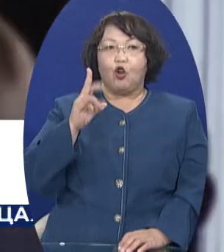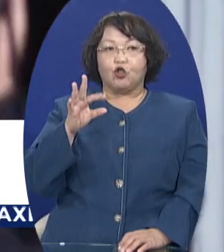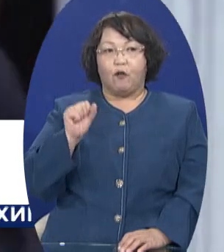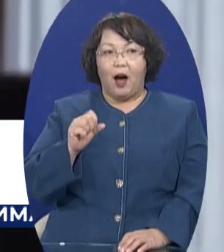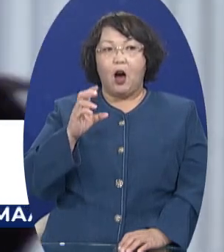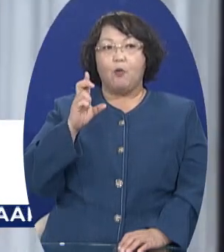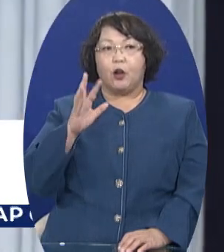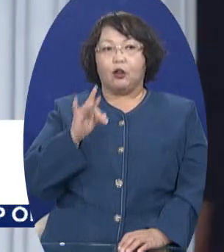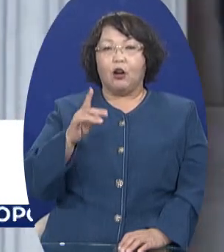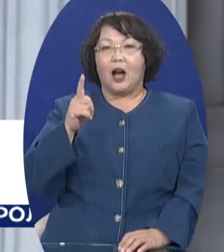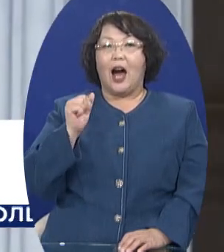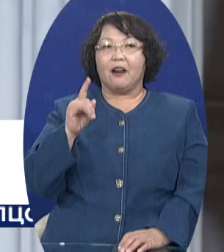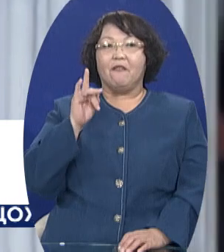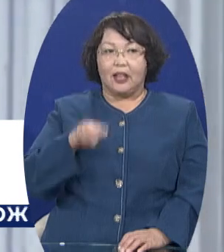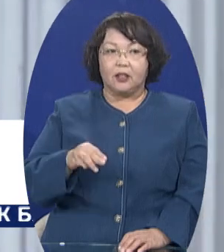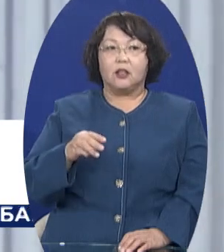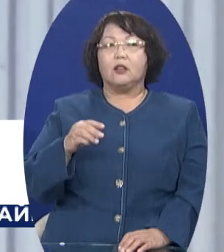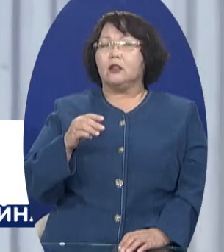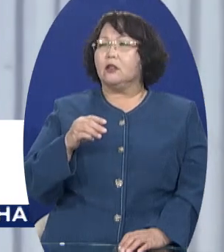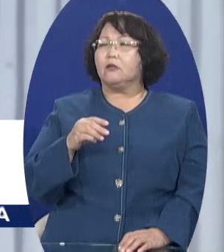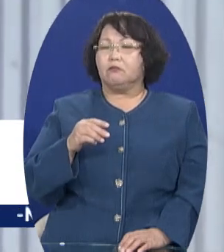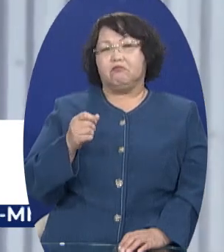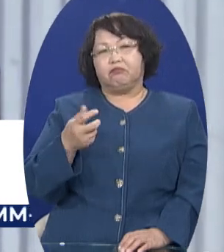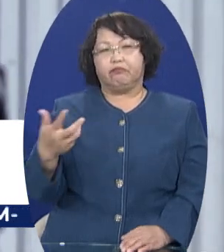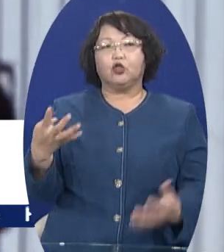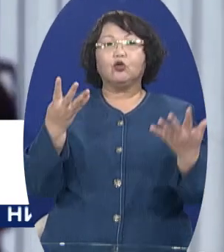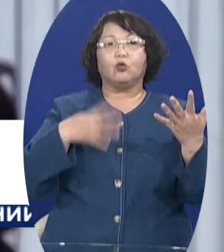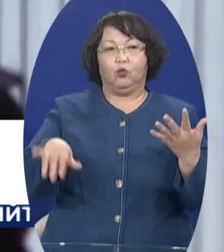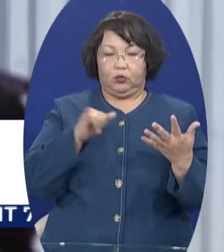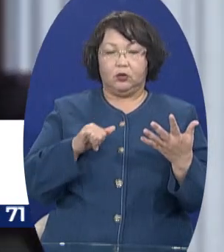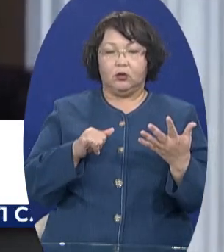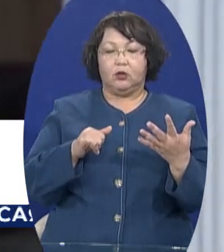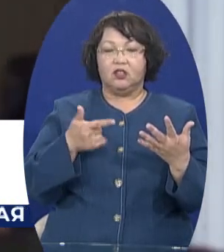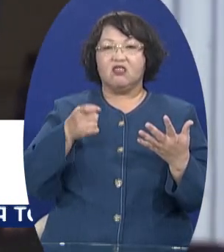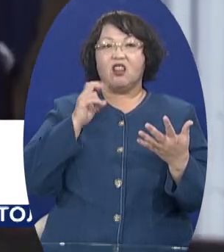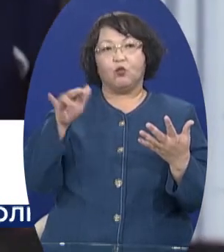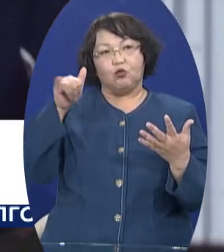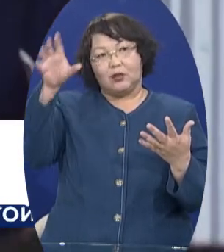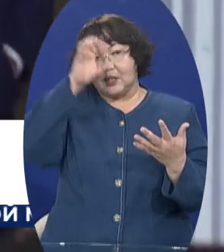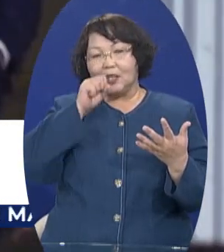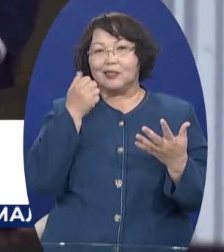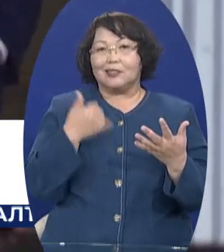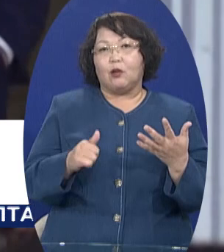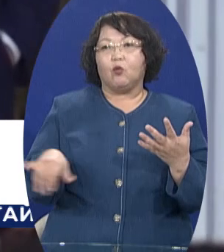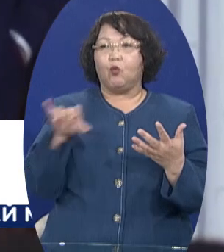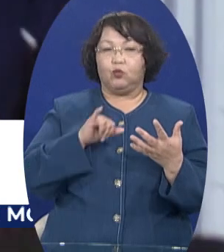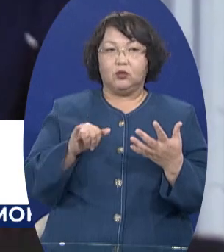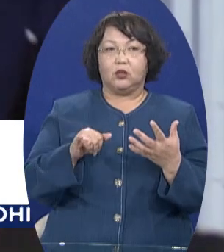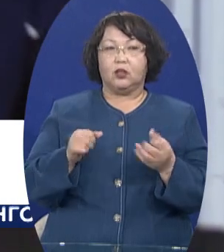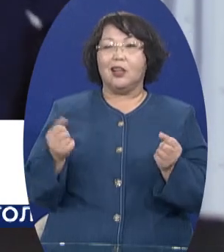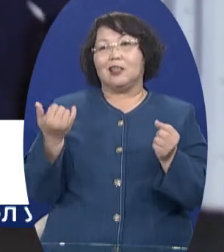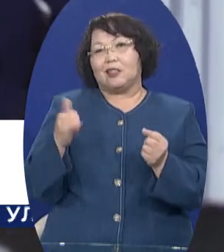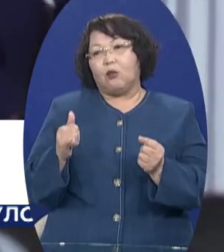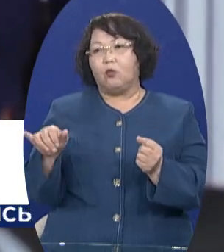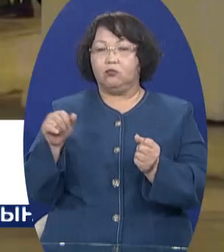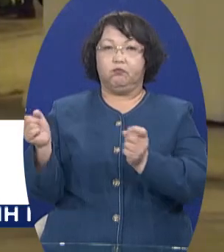Хорват, Босни зэрэг улсуудын төр засгийн тэргүүнээр оролцож, Грекийн ерөнхий сайд Мицотакис зарим орны тэргүүн нарыг тусгайлан хоёр талт яриа хэлэлцээнд